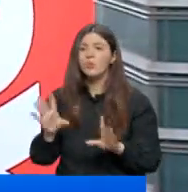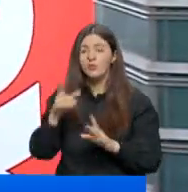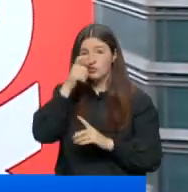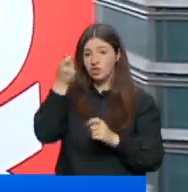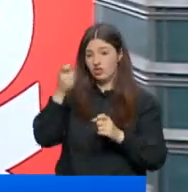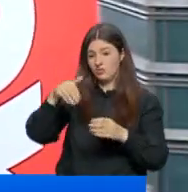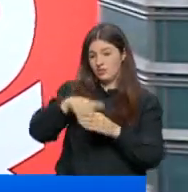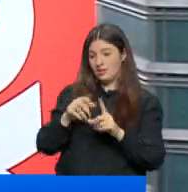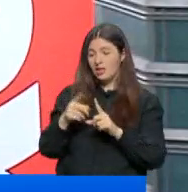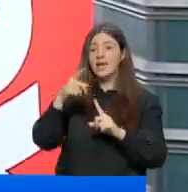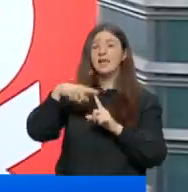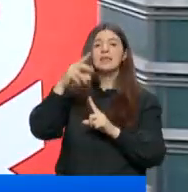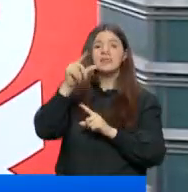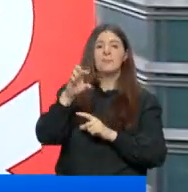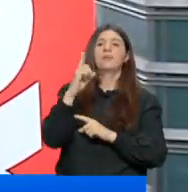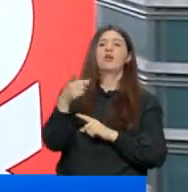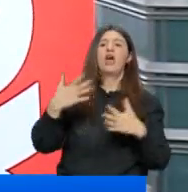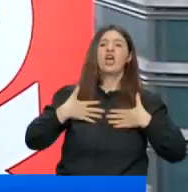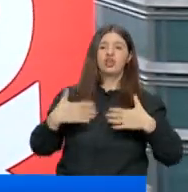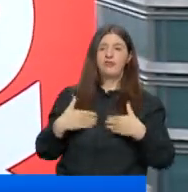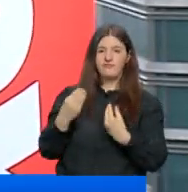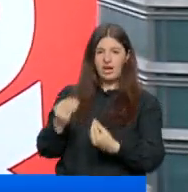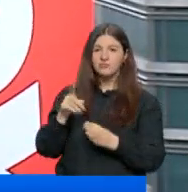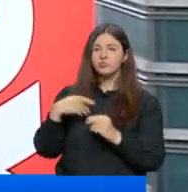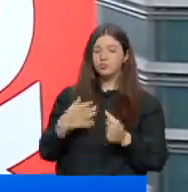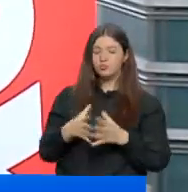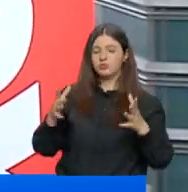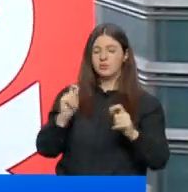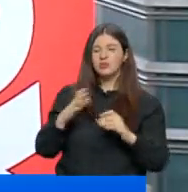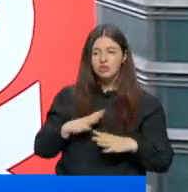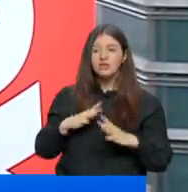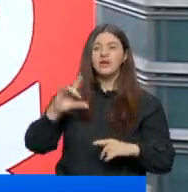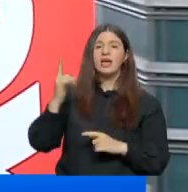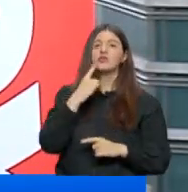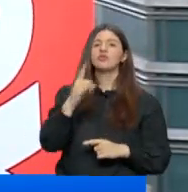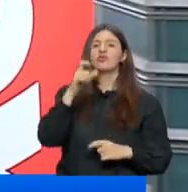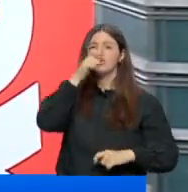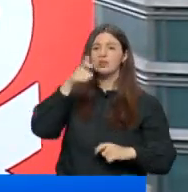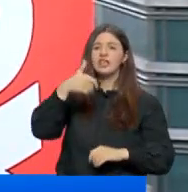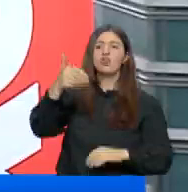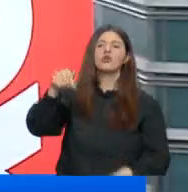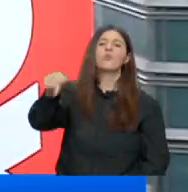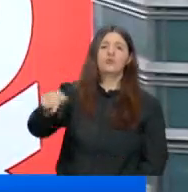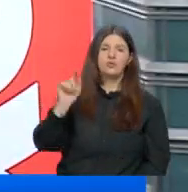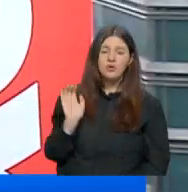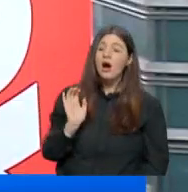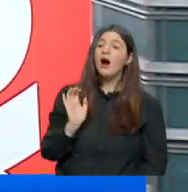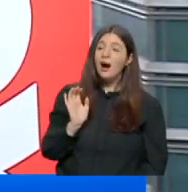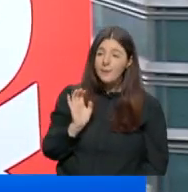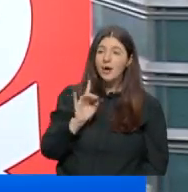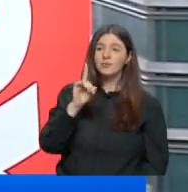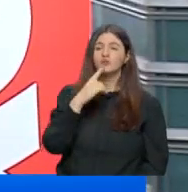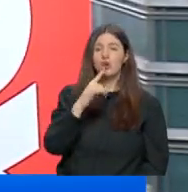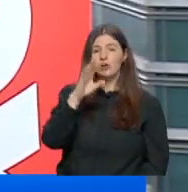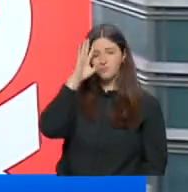Partisi'ne kadar. Tip bir kere orada bir heyecan yarattı. Biz bunu büyütmek istiyoruz ve iddia ediyoruz ki Türkiye'nin geleceği budur. Ama bir de